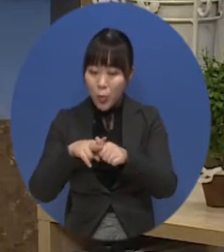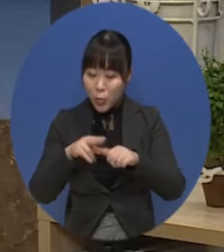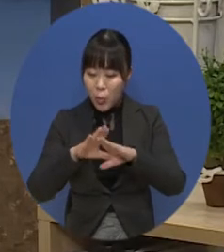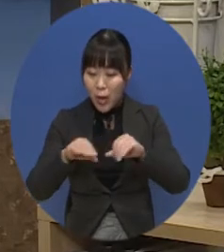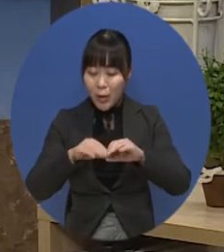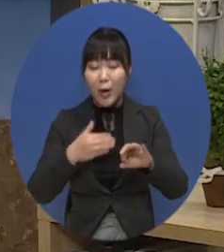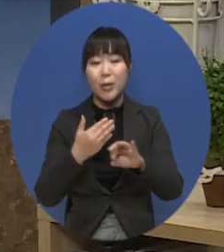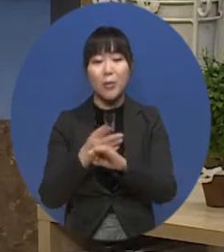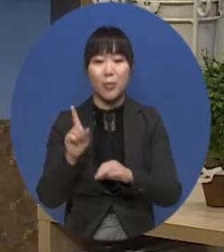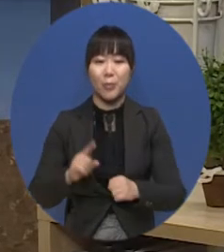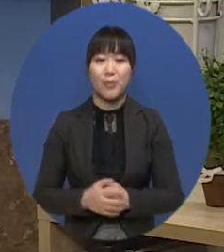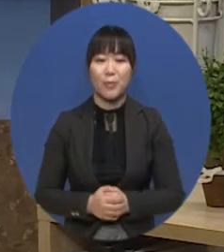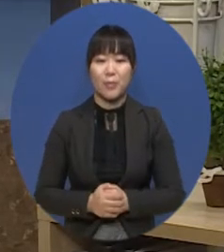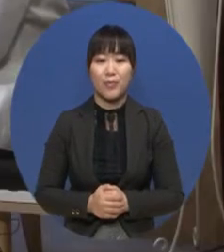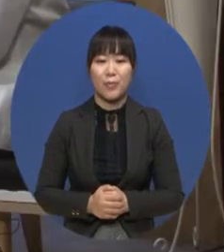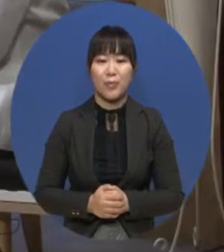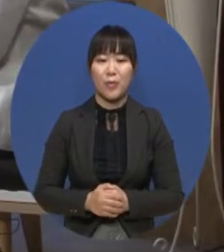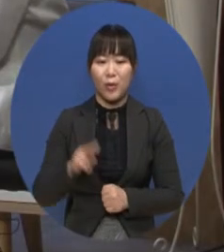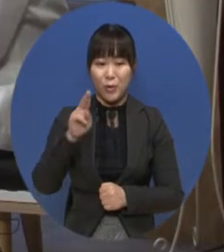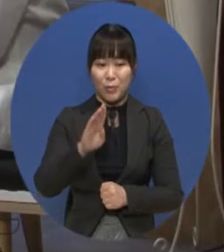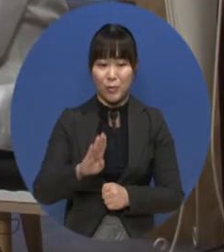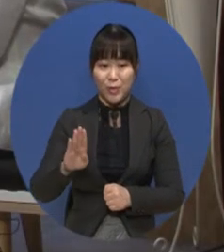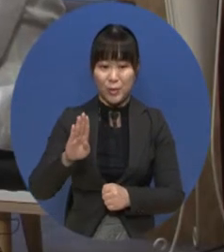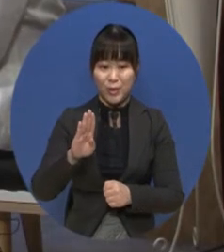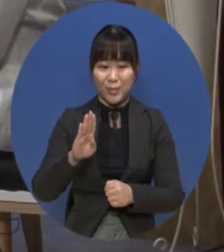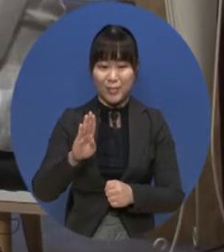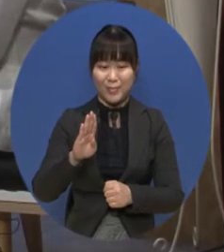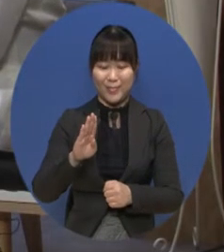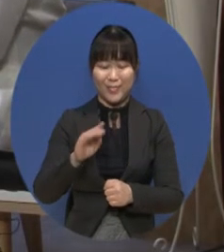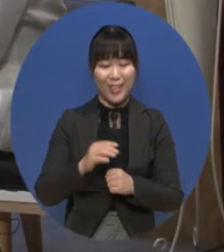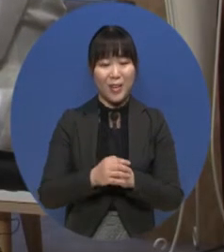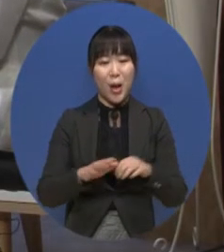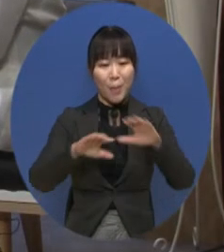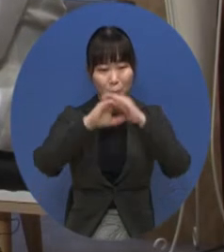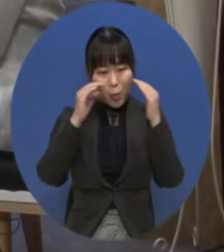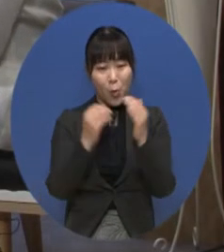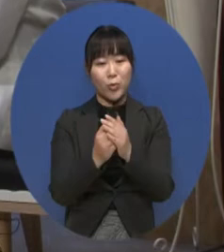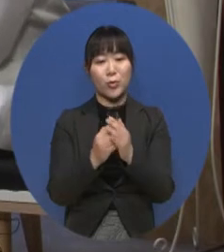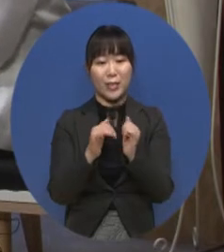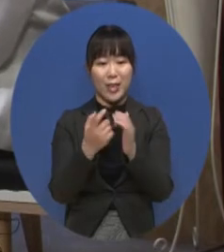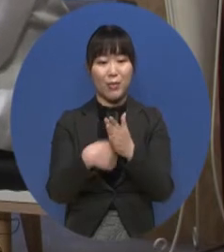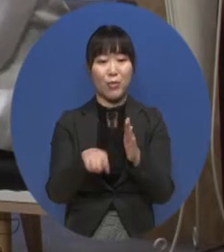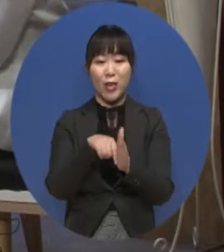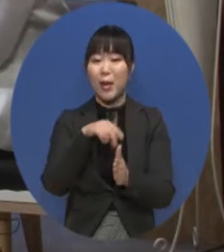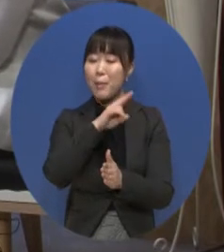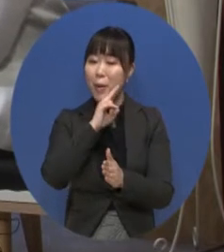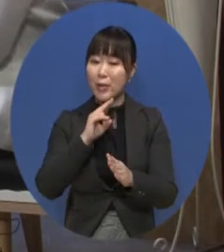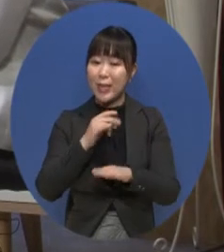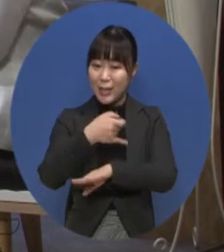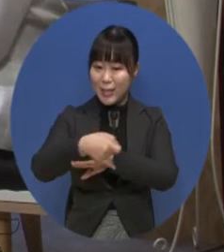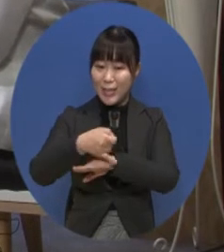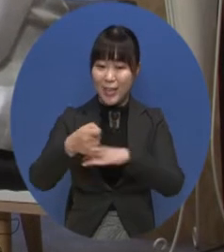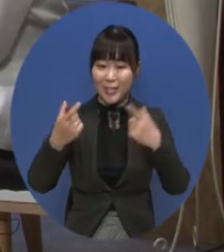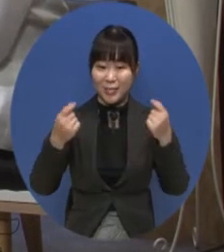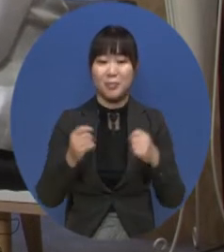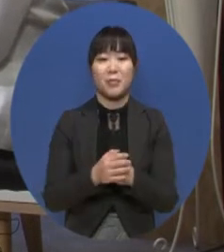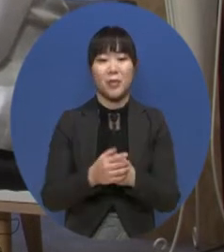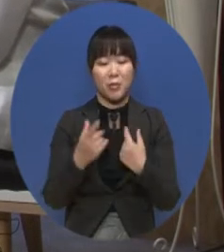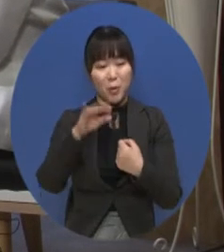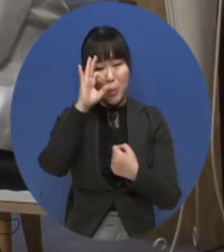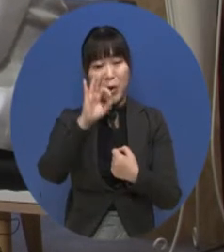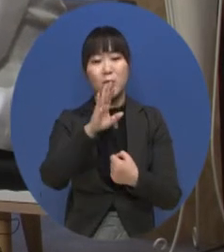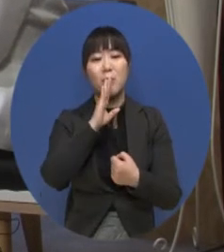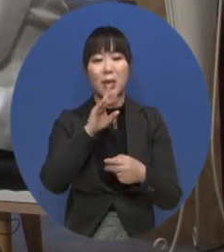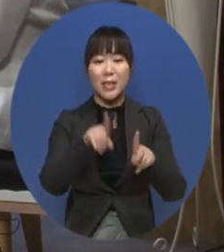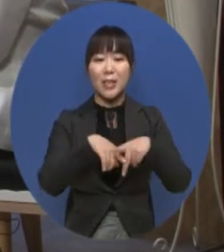네. 설명할 수 있나요? 유니버설 디자인, 쉬운 네. 정보, 모두를 위한 편한 디자인. 아, 네. 네. 그렇게 네. 또 풀이를 하니까 네. 또